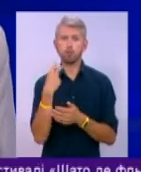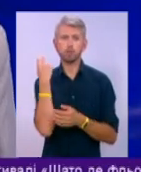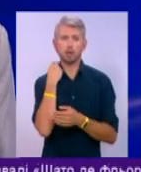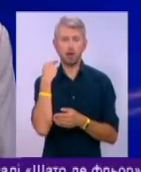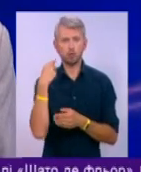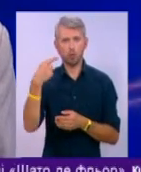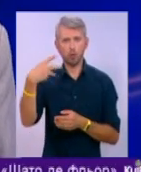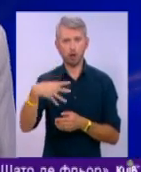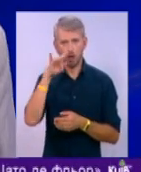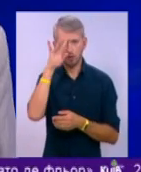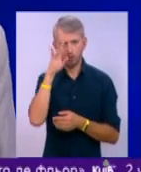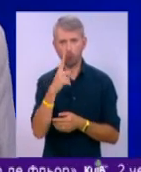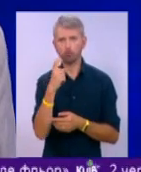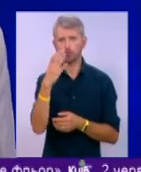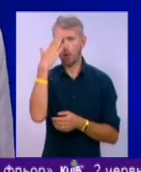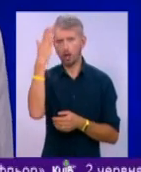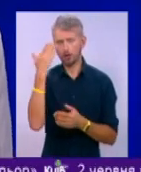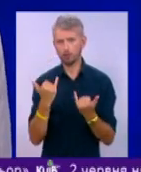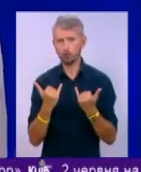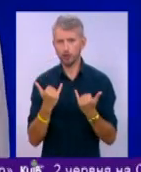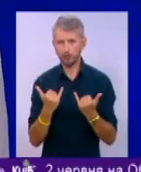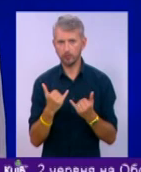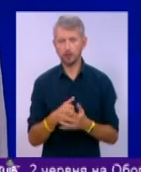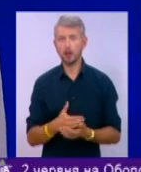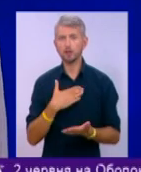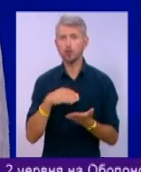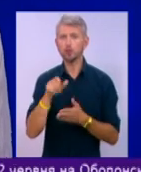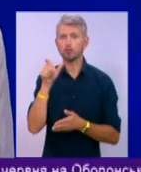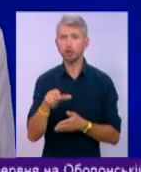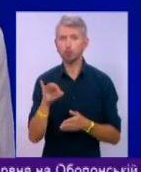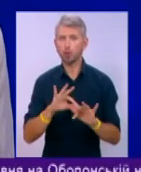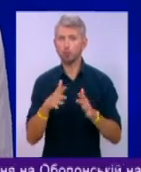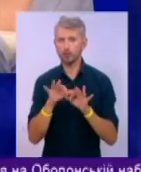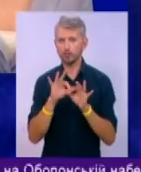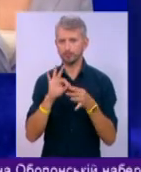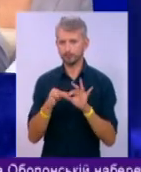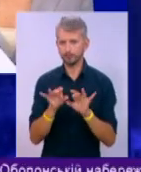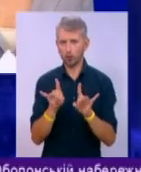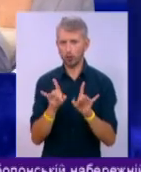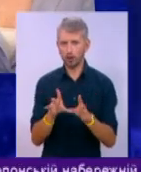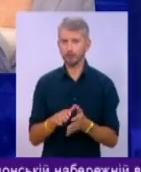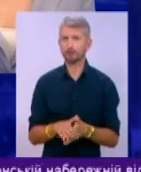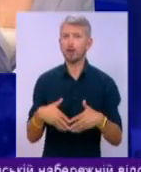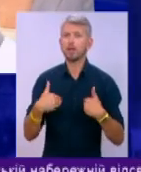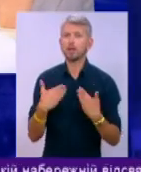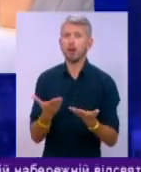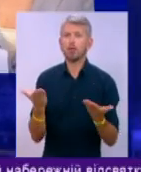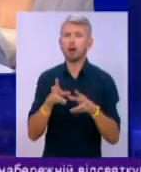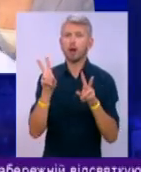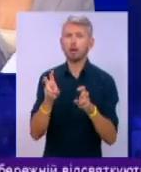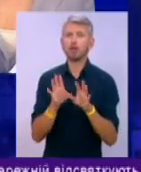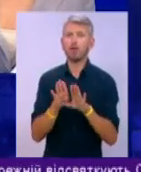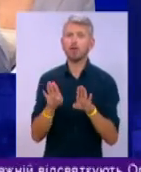до британського рейтингу 100 геніїв сучасності. Юрій Орловський про подію докладніше. Юро, вітаю. Яка